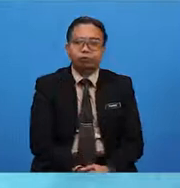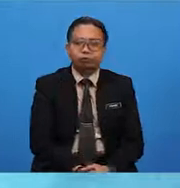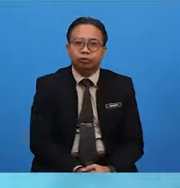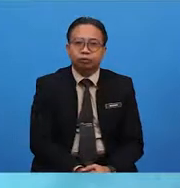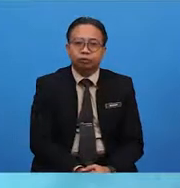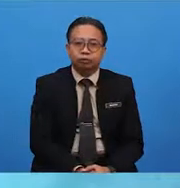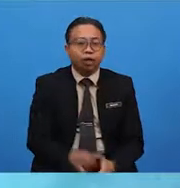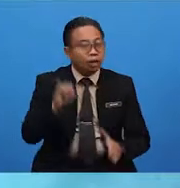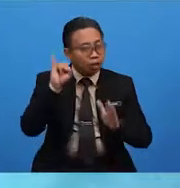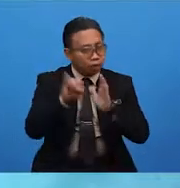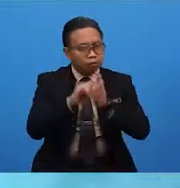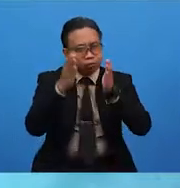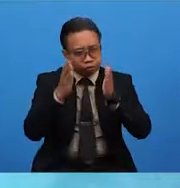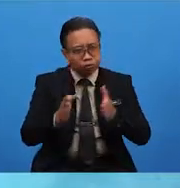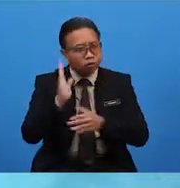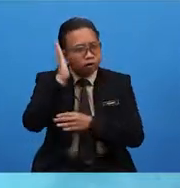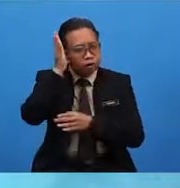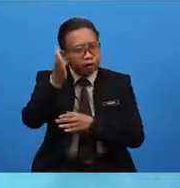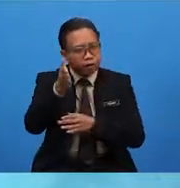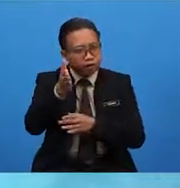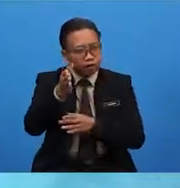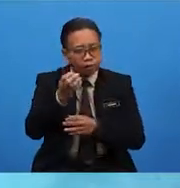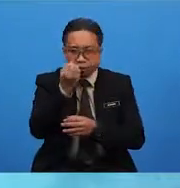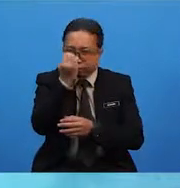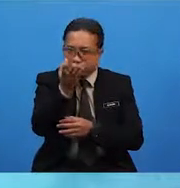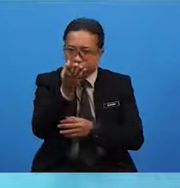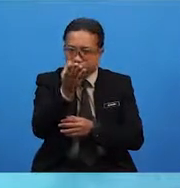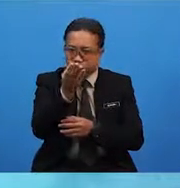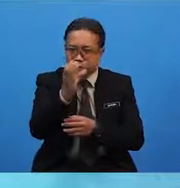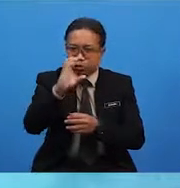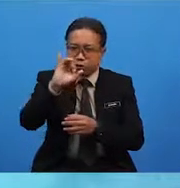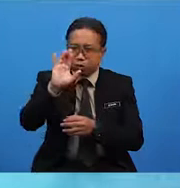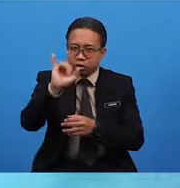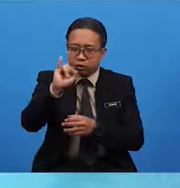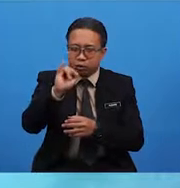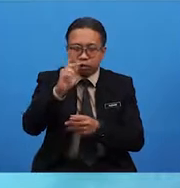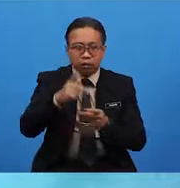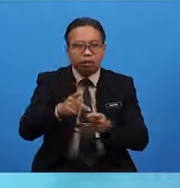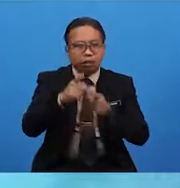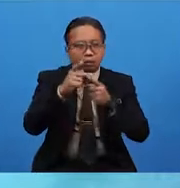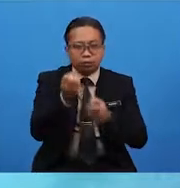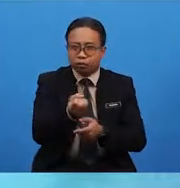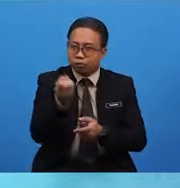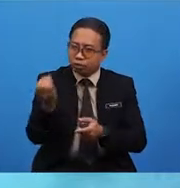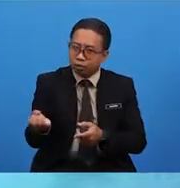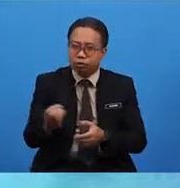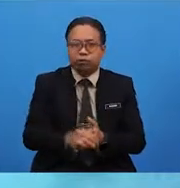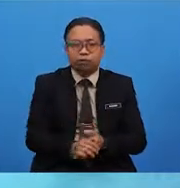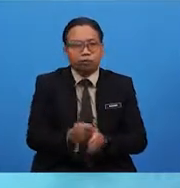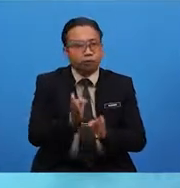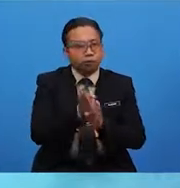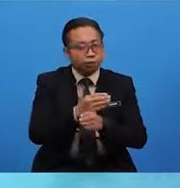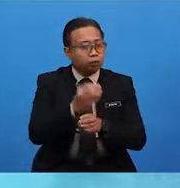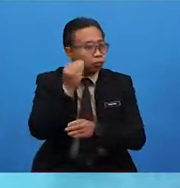illustrate biasanya akan mengaplikasikan ciri khas objek contohnya bentuk